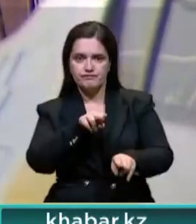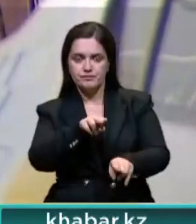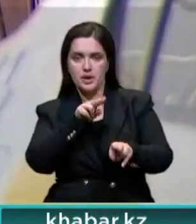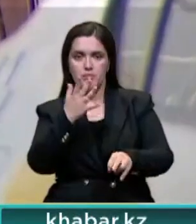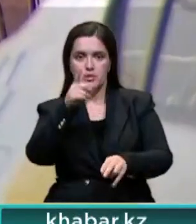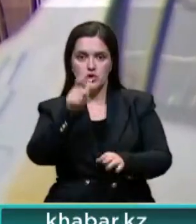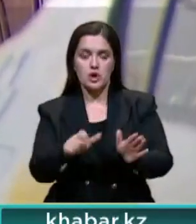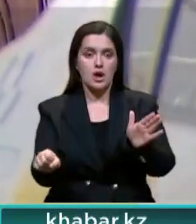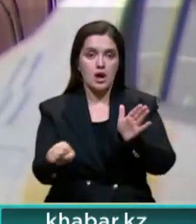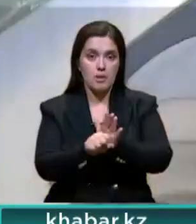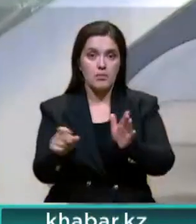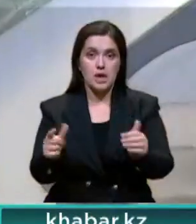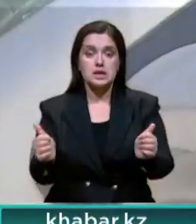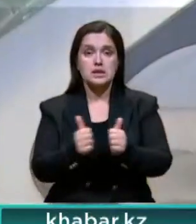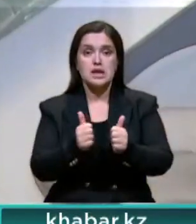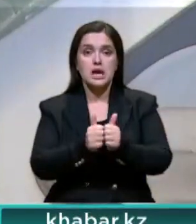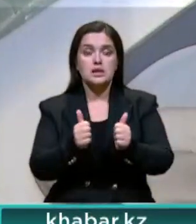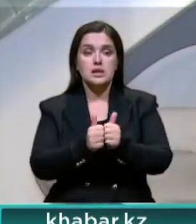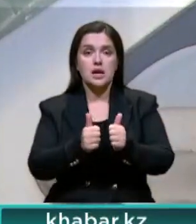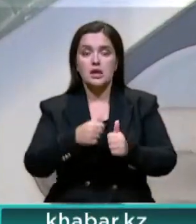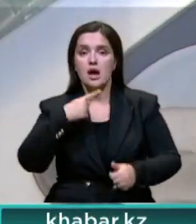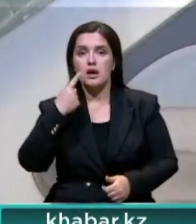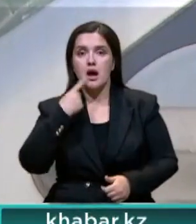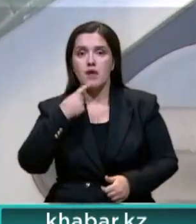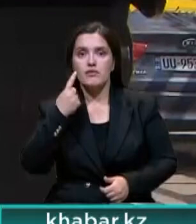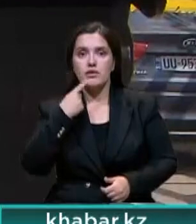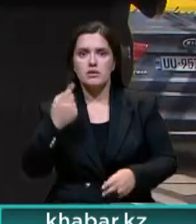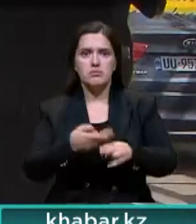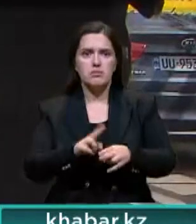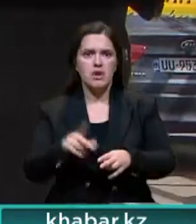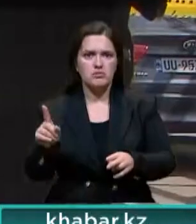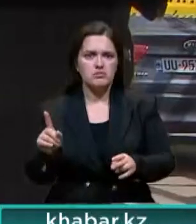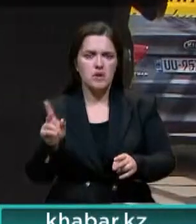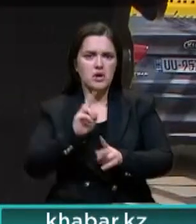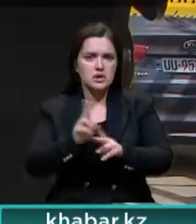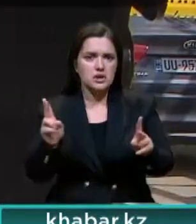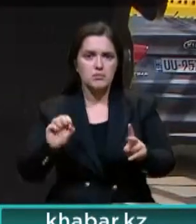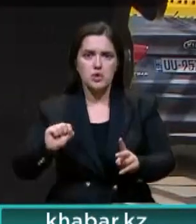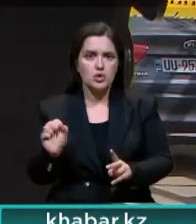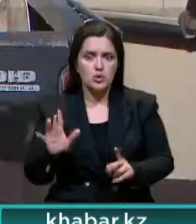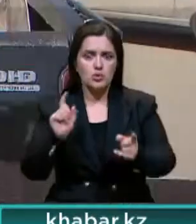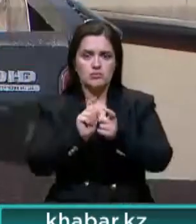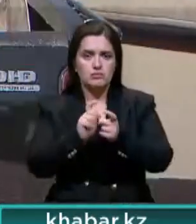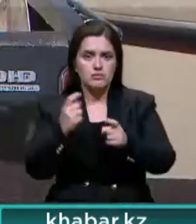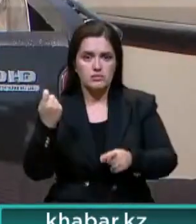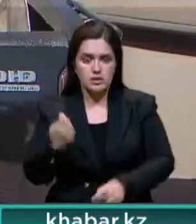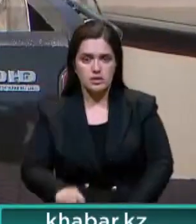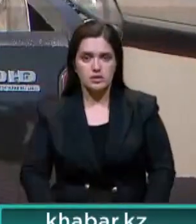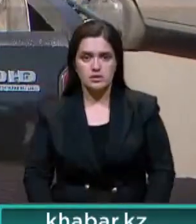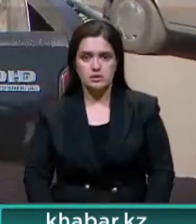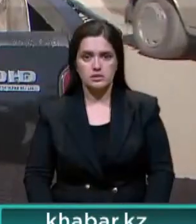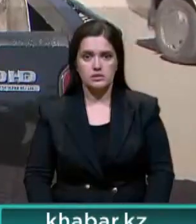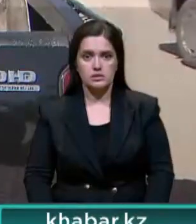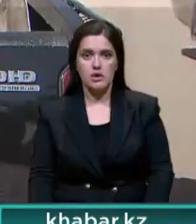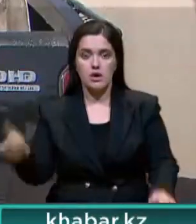погибли. Сосед стрелка Евгений Курбатов говорит, что он особо здесь ни с кем не дружил, но и не конфликтовал. Не ожидал никто,